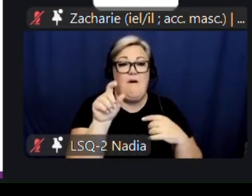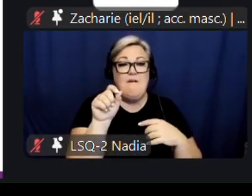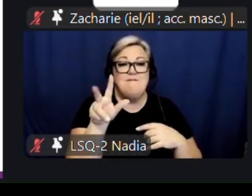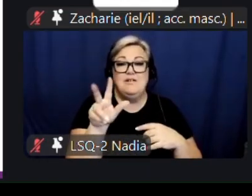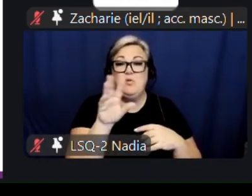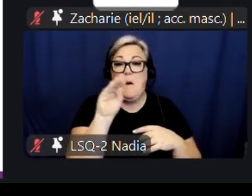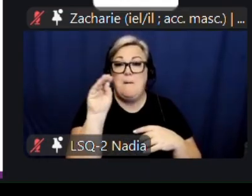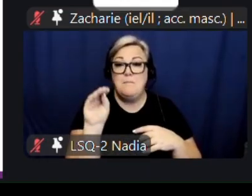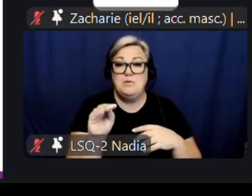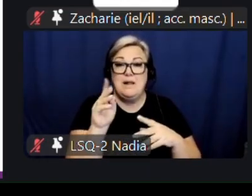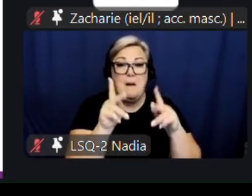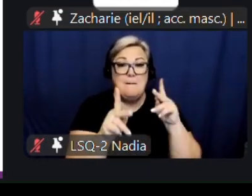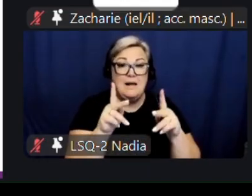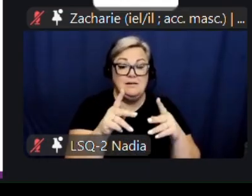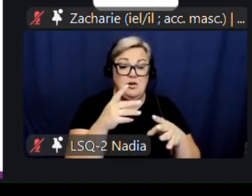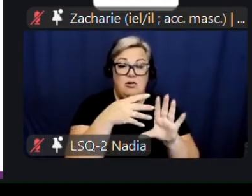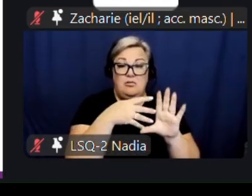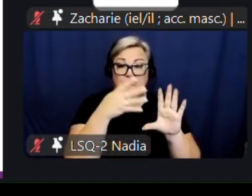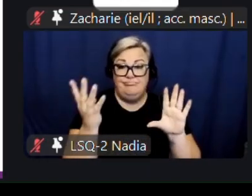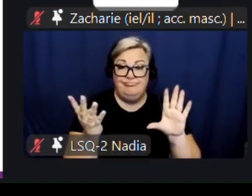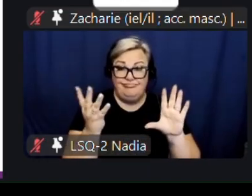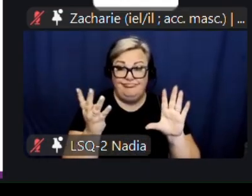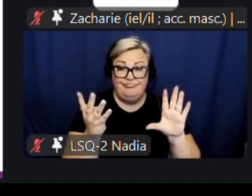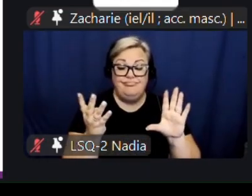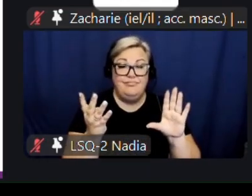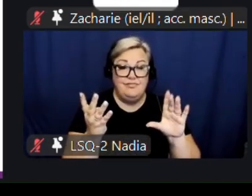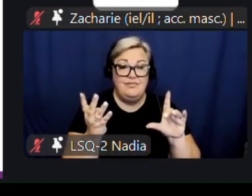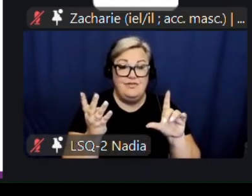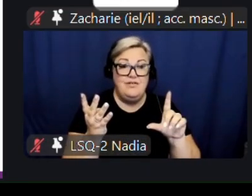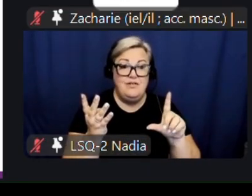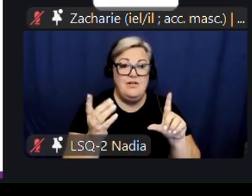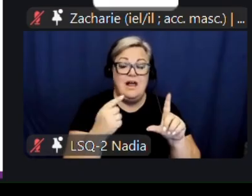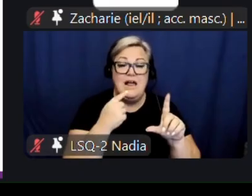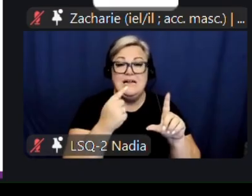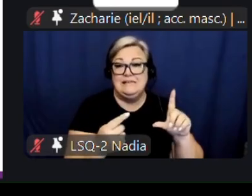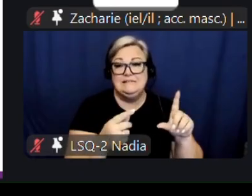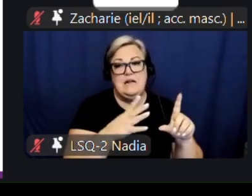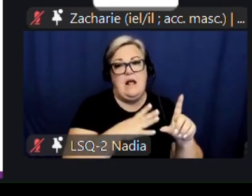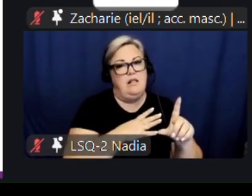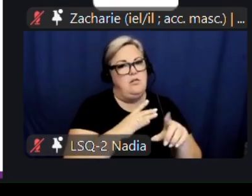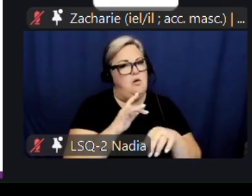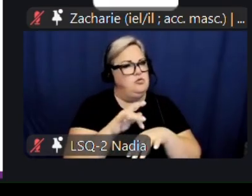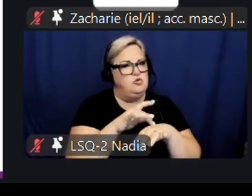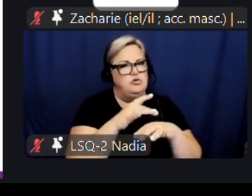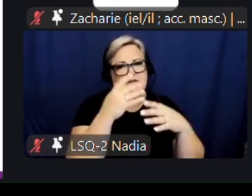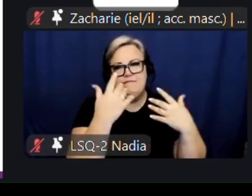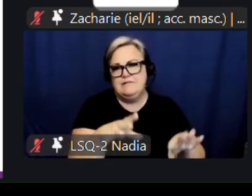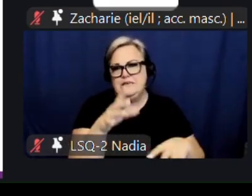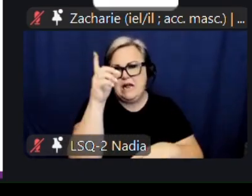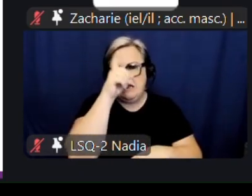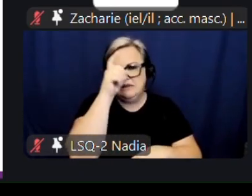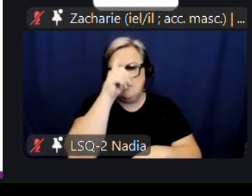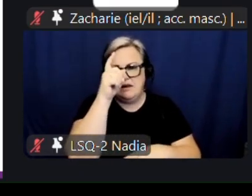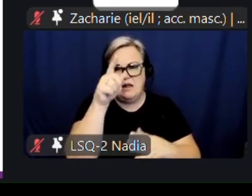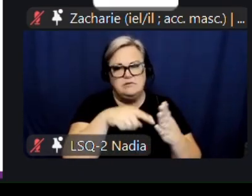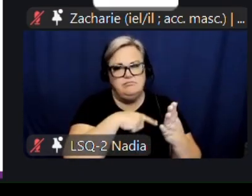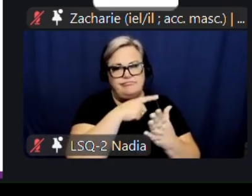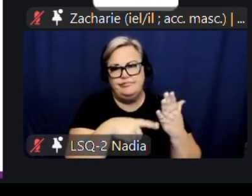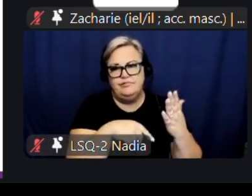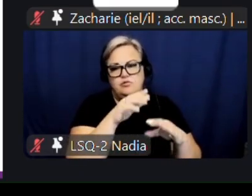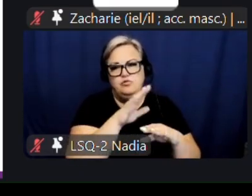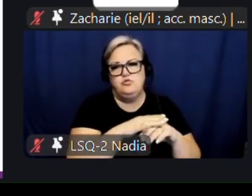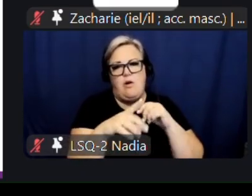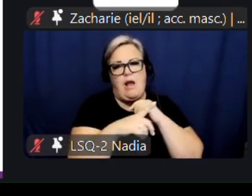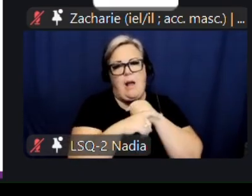23 des personnes de SLGBTQIA+ sondées nous ont rapporté avoir vécu des expériences de discrimination de la part du personnel